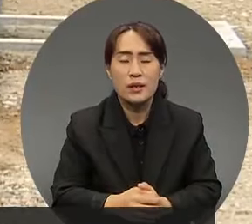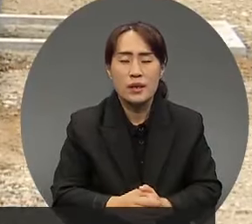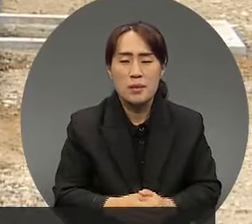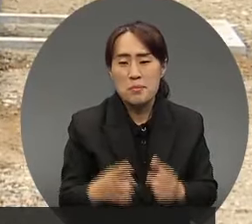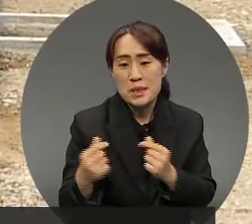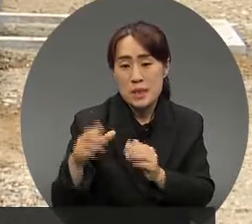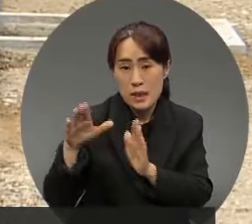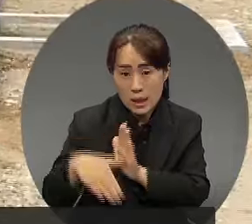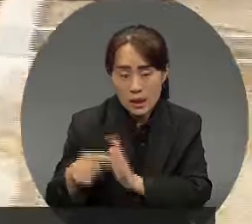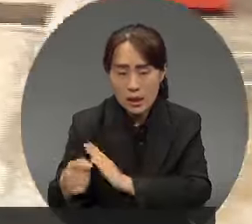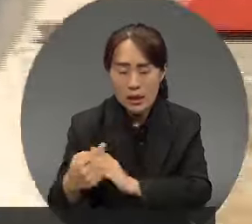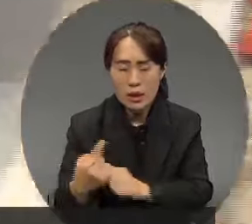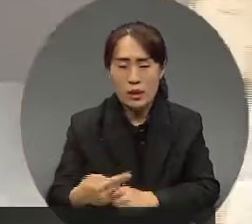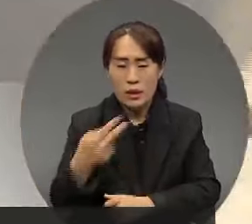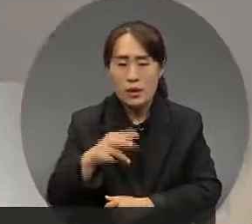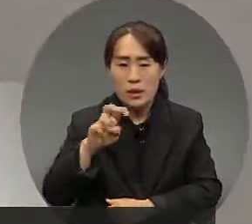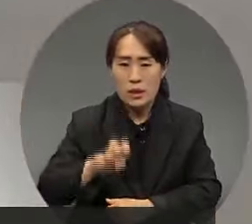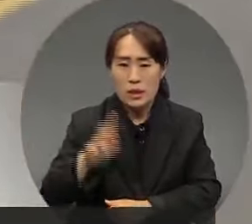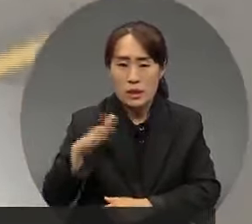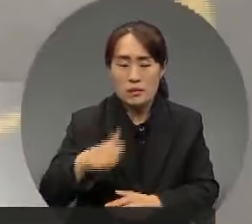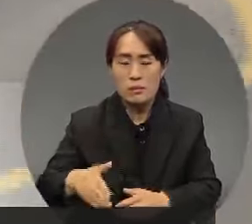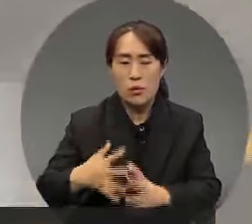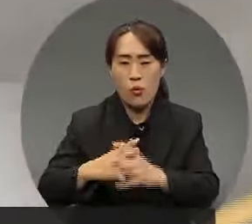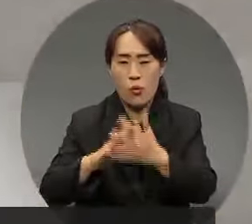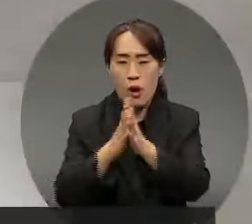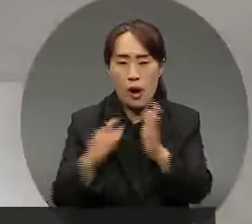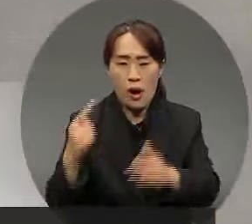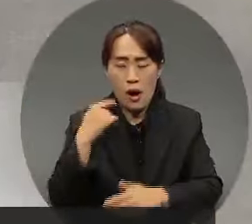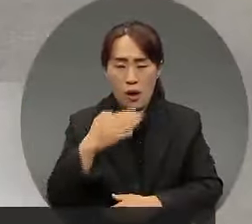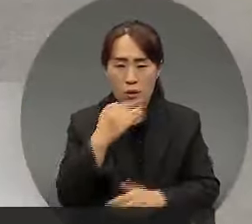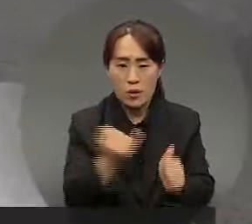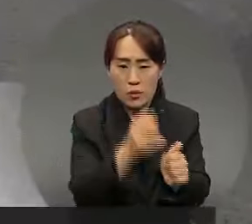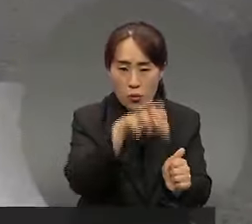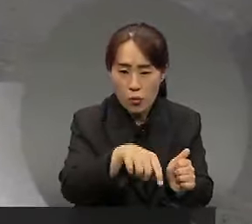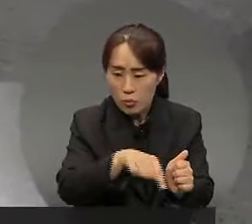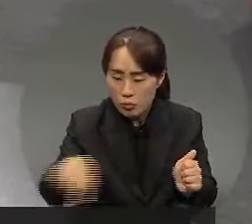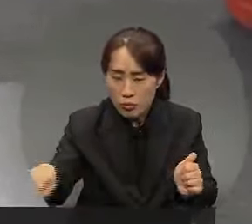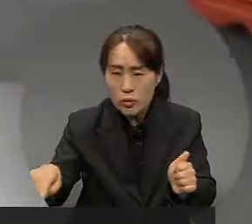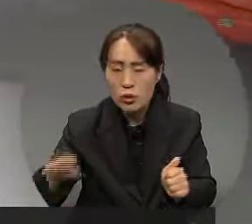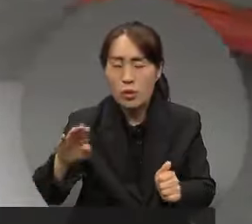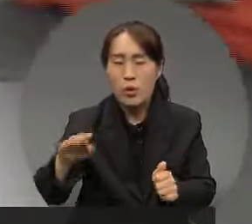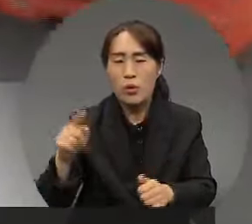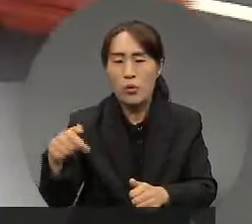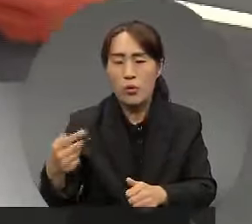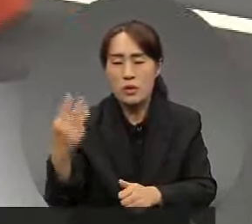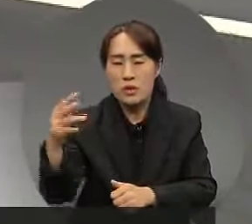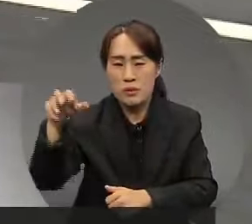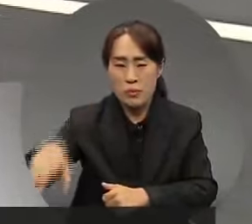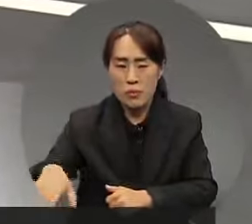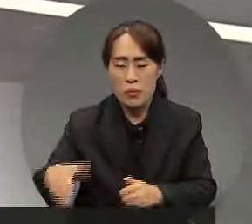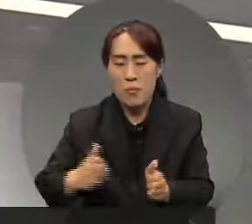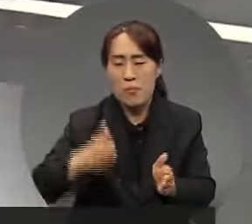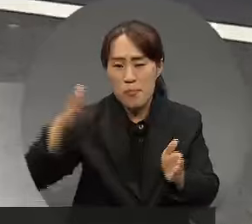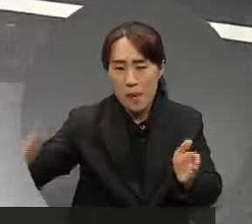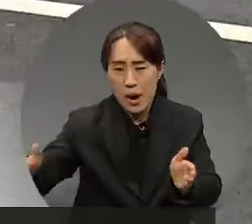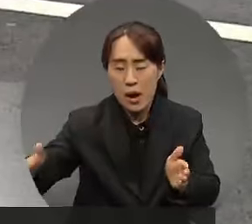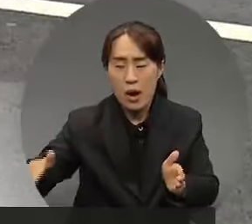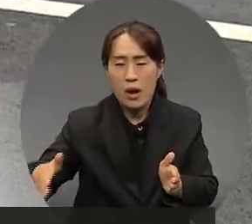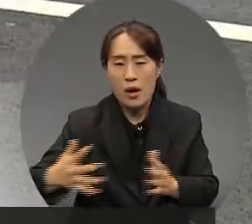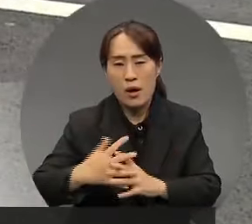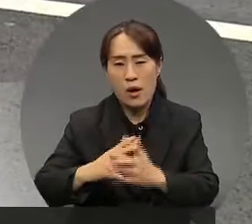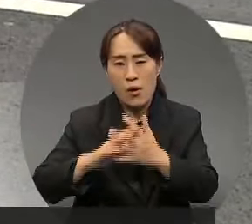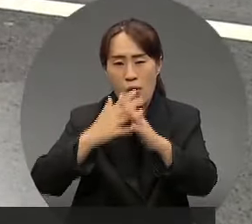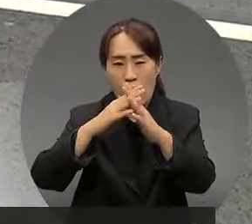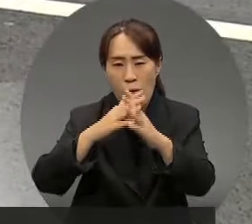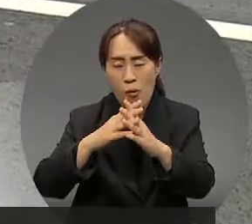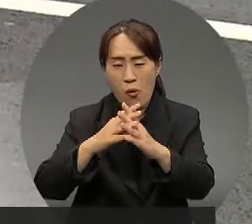비슷한시기 지난 2022년 착공한 아름다운 웨딩홀에서 고은삼거리 구간 2단계 확장 사업도 개통을